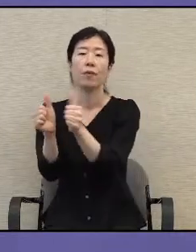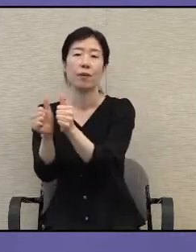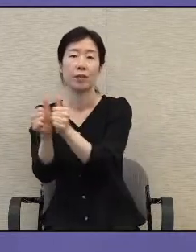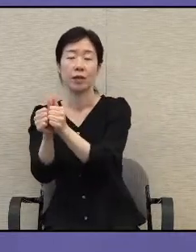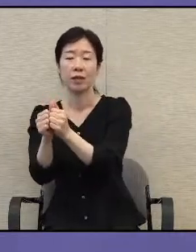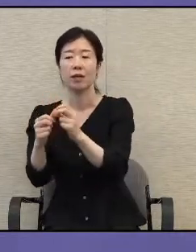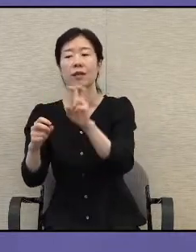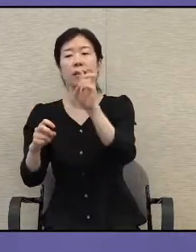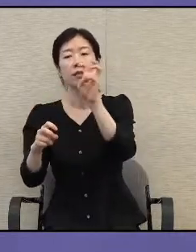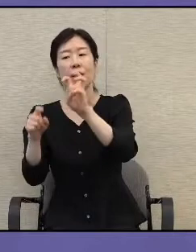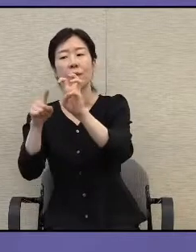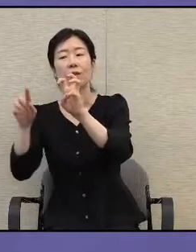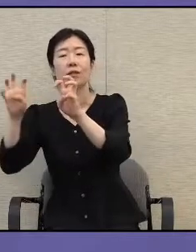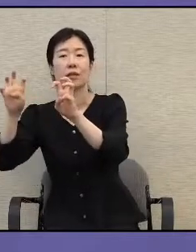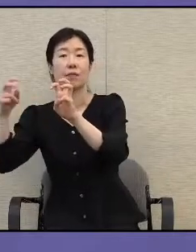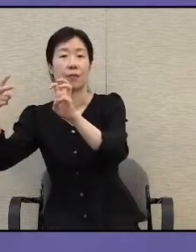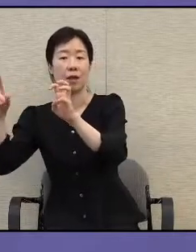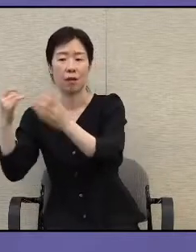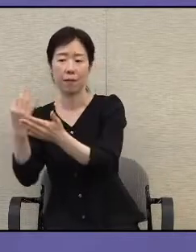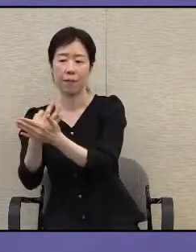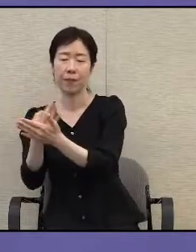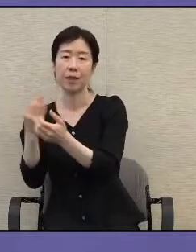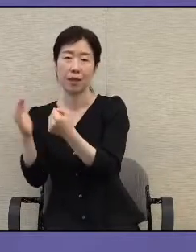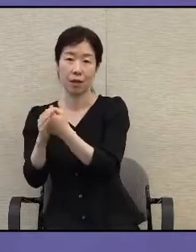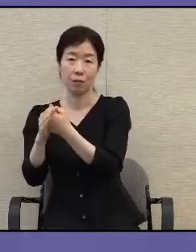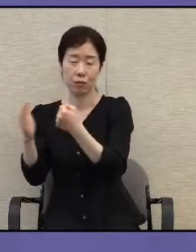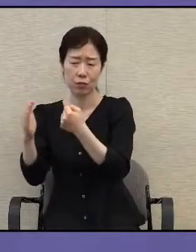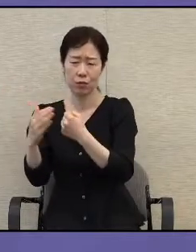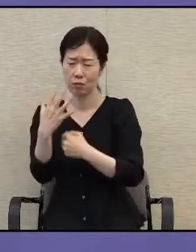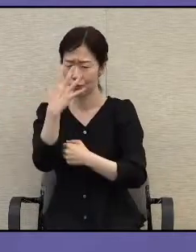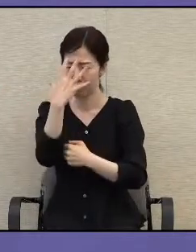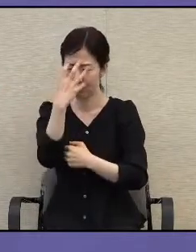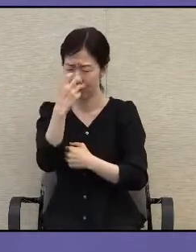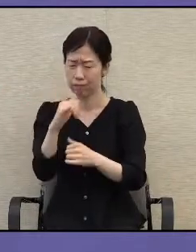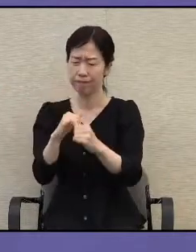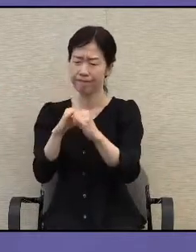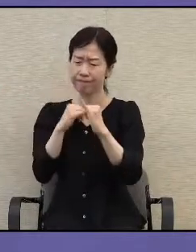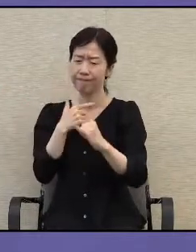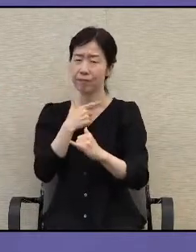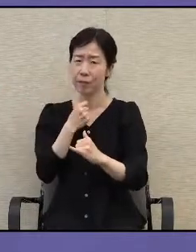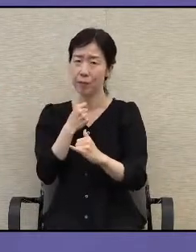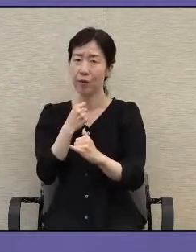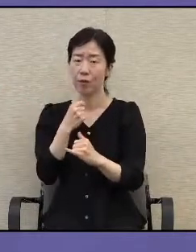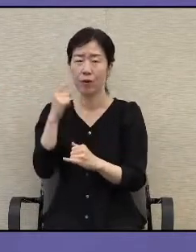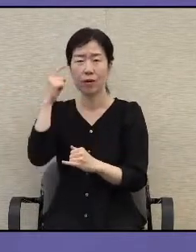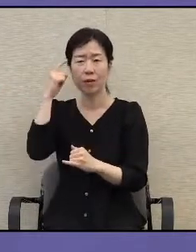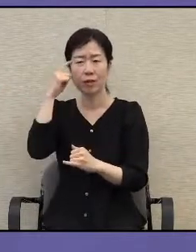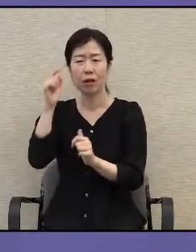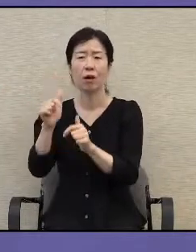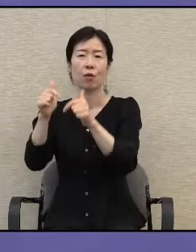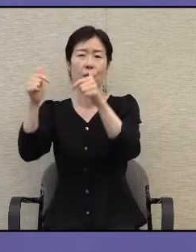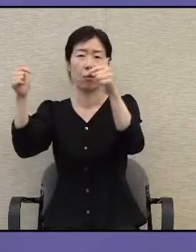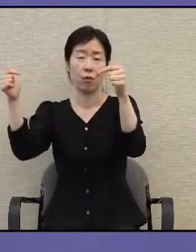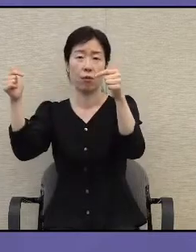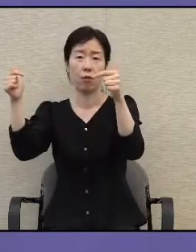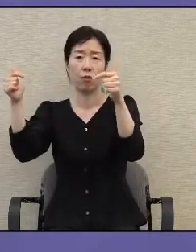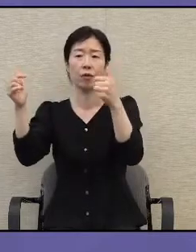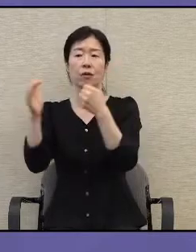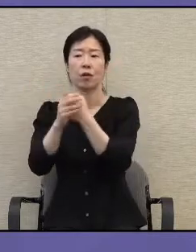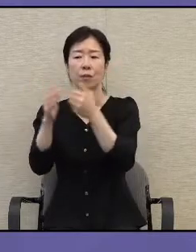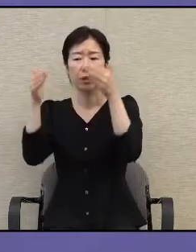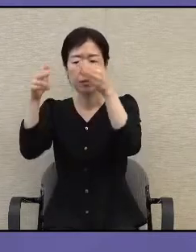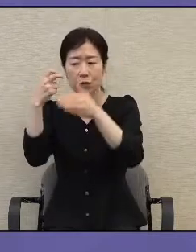상황입니다. 40대는 특히 40대 남성들의 자살 생각률이 높아지고 있는 상황이어서 주목해야